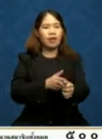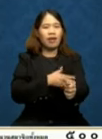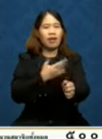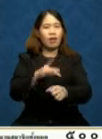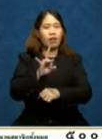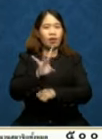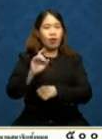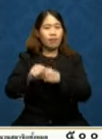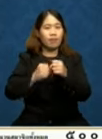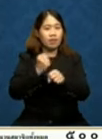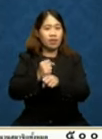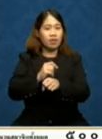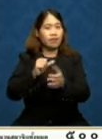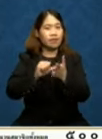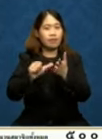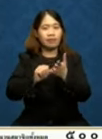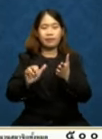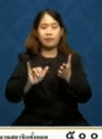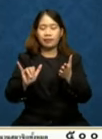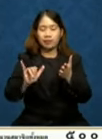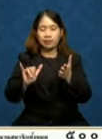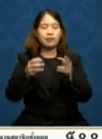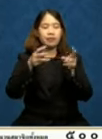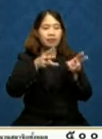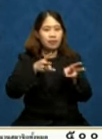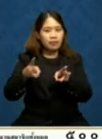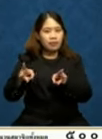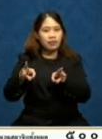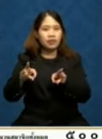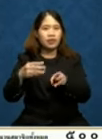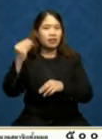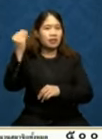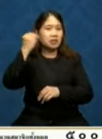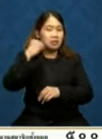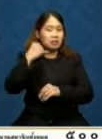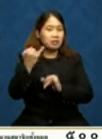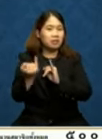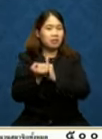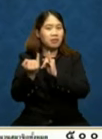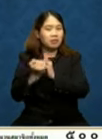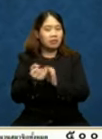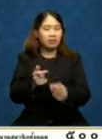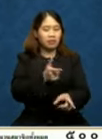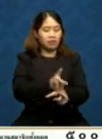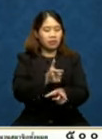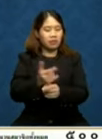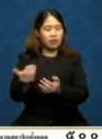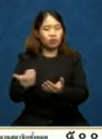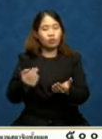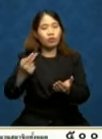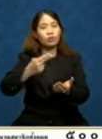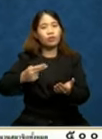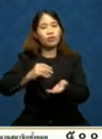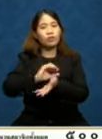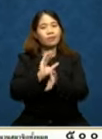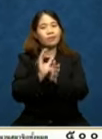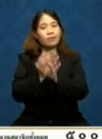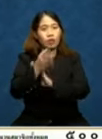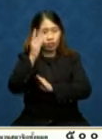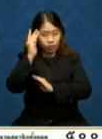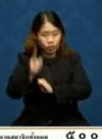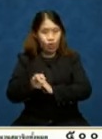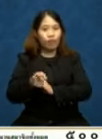ไปจริงๆครับด้วยค่านิยมวิธีการเลี้ยงดูบุตรหลานลูกได้เปลี่ยนแปลงไปแล้วครับเราควรที่จะปรับปรุงให้ทัน